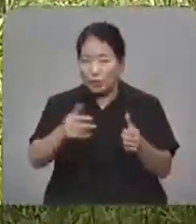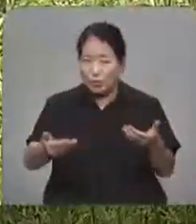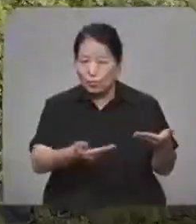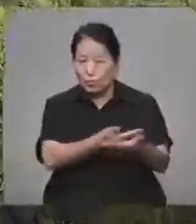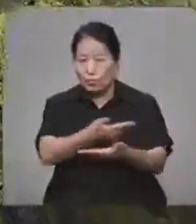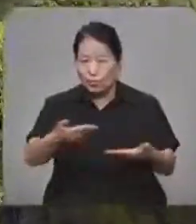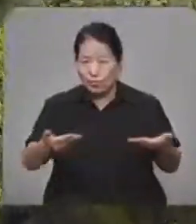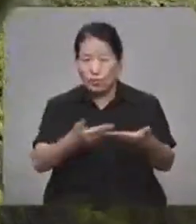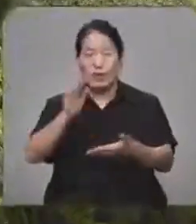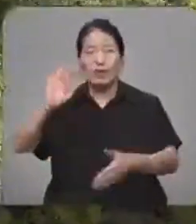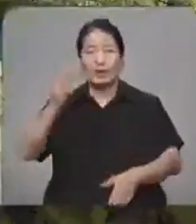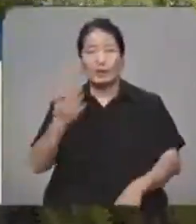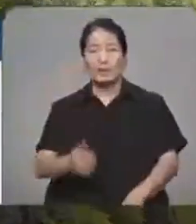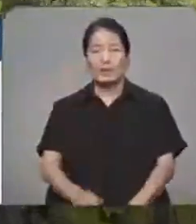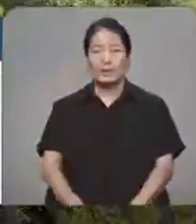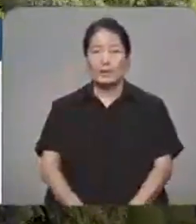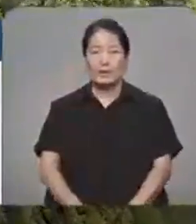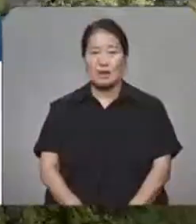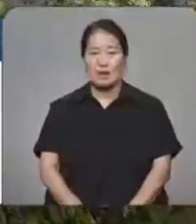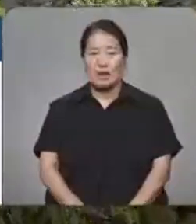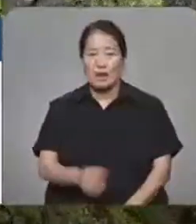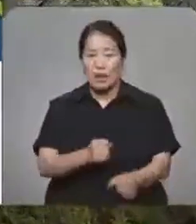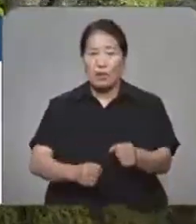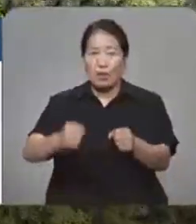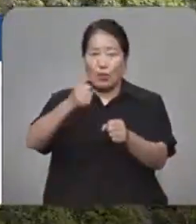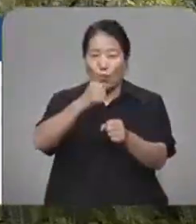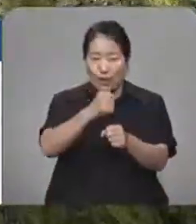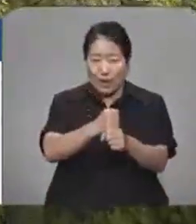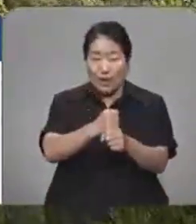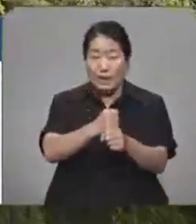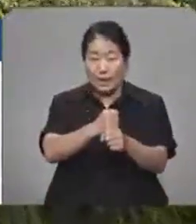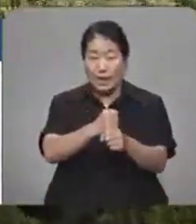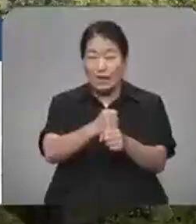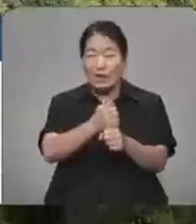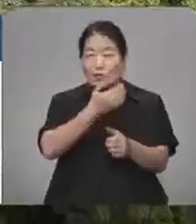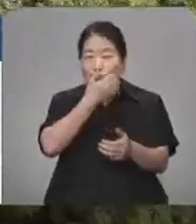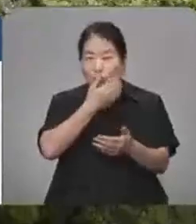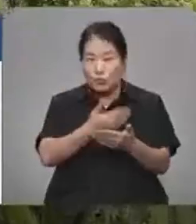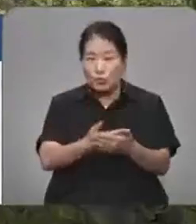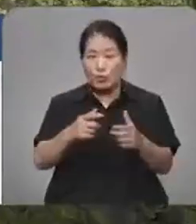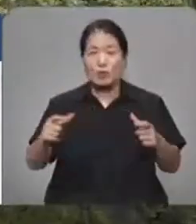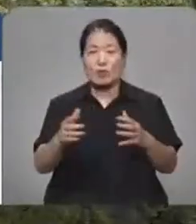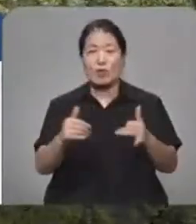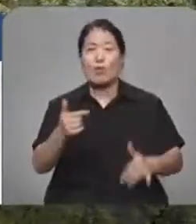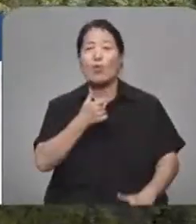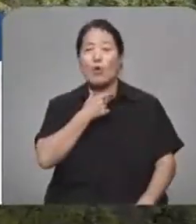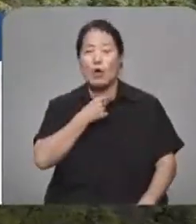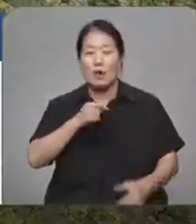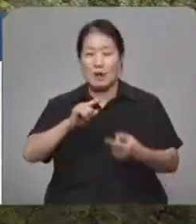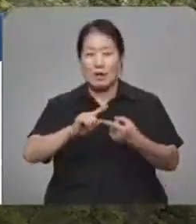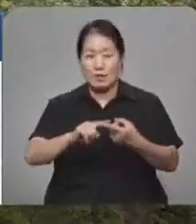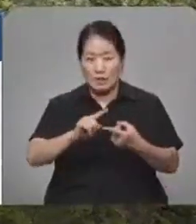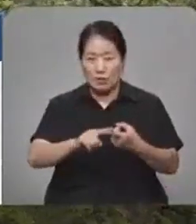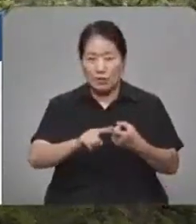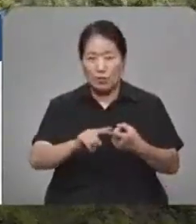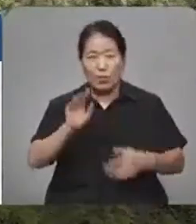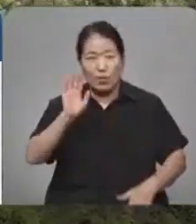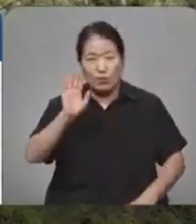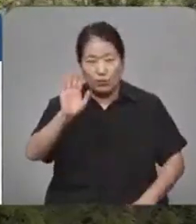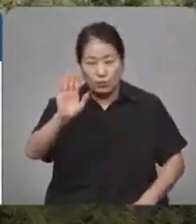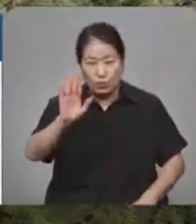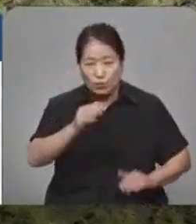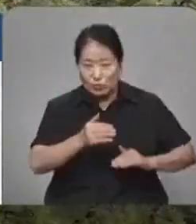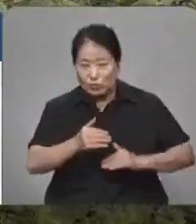요거 복원함에 있어서 저희 주민들이 원하는 방향으로 할 수 있게 그리고 사후에 우리가 또 추진하고 있는 그 국가정원 거기에